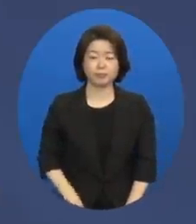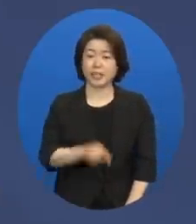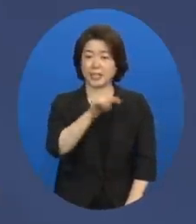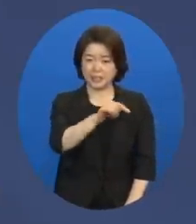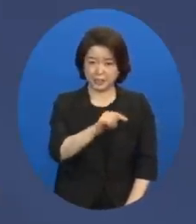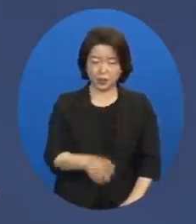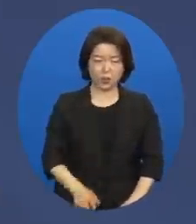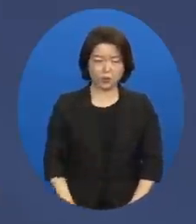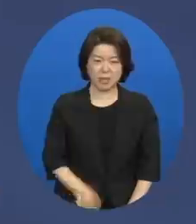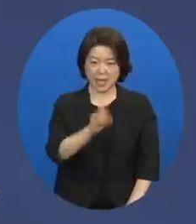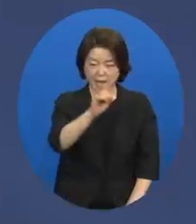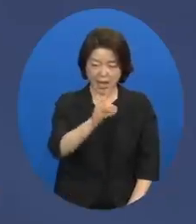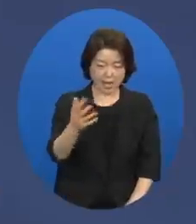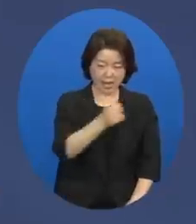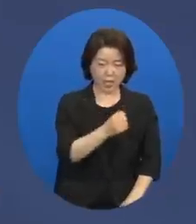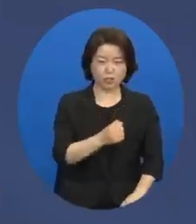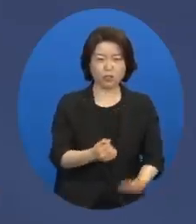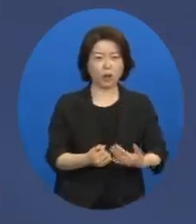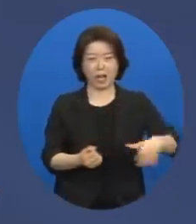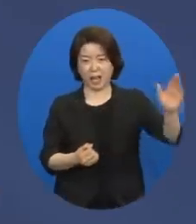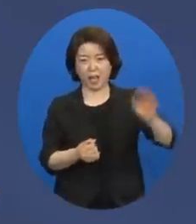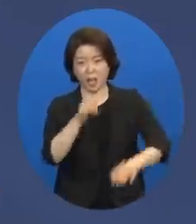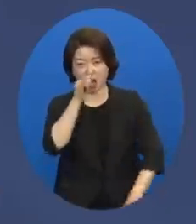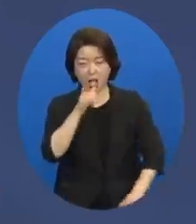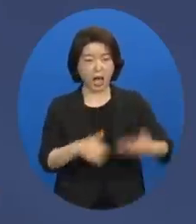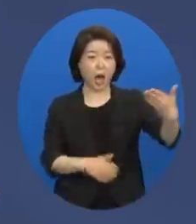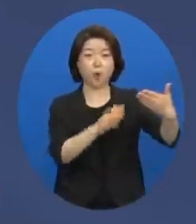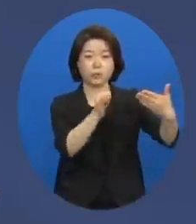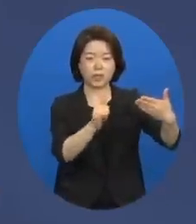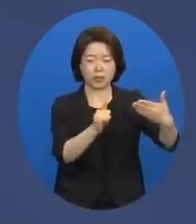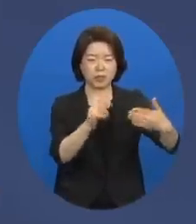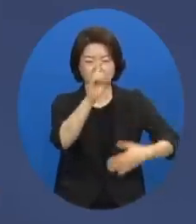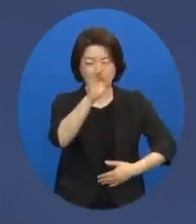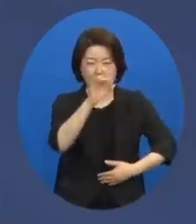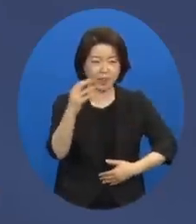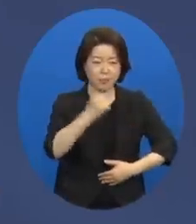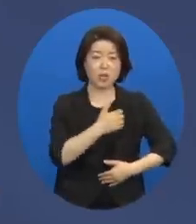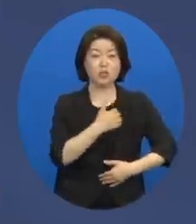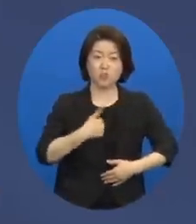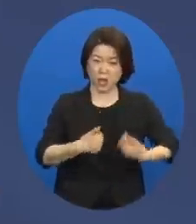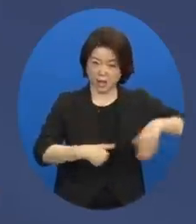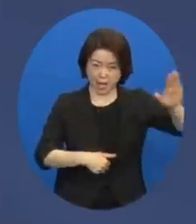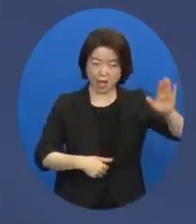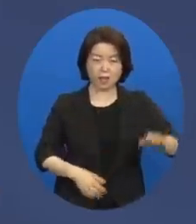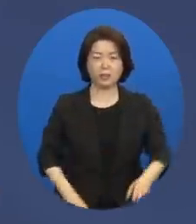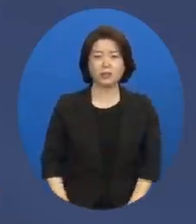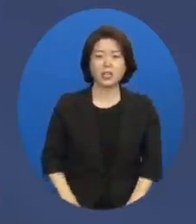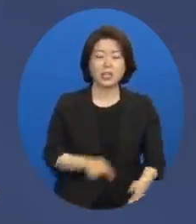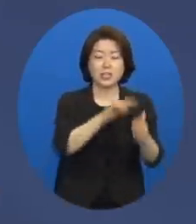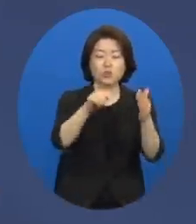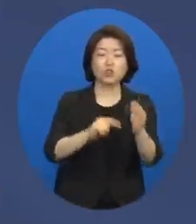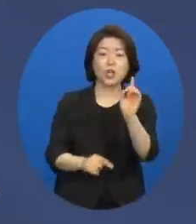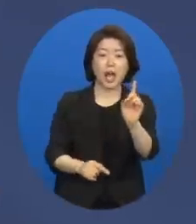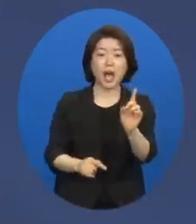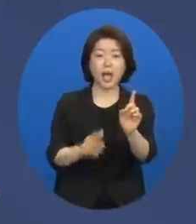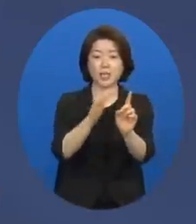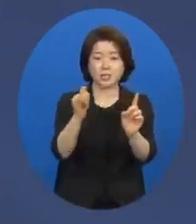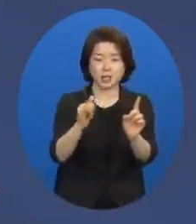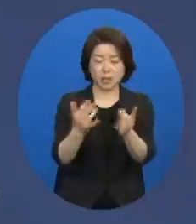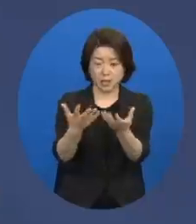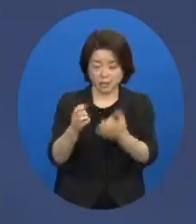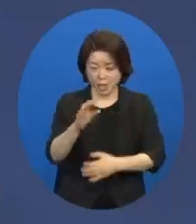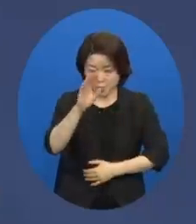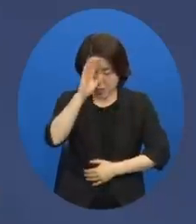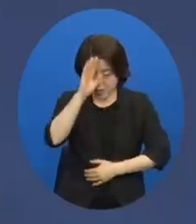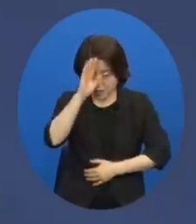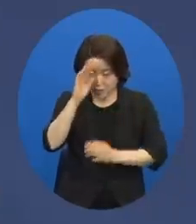그것도 하나 받고 그냥 떨어졌어요. 9명은. 그중에 그분이 이 나병을 기적같이